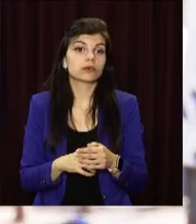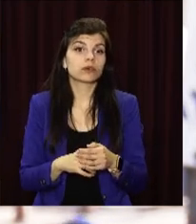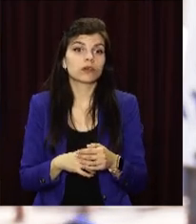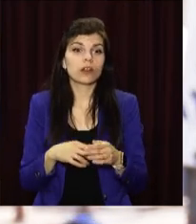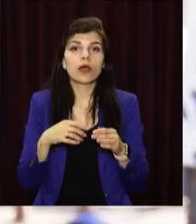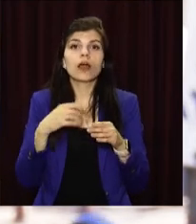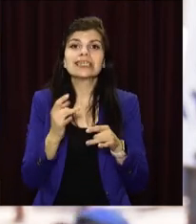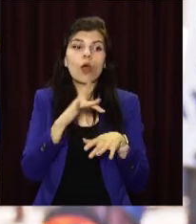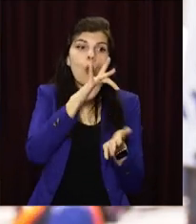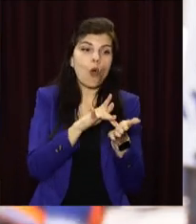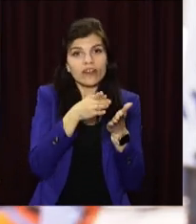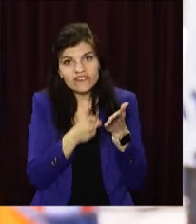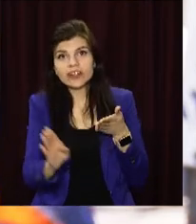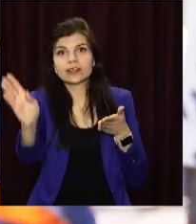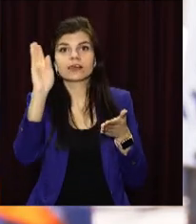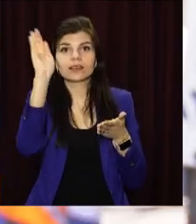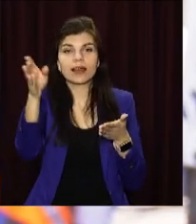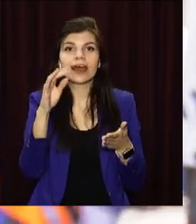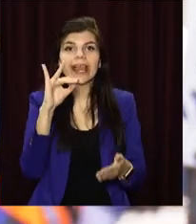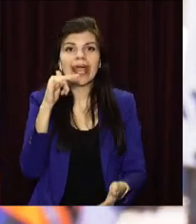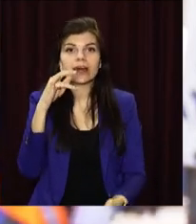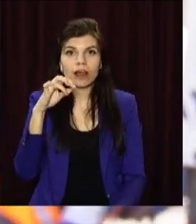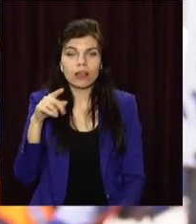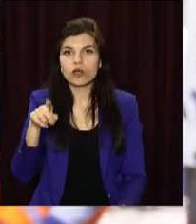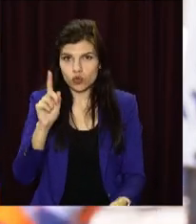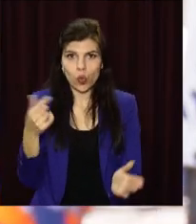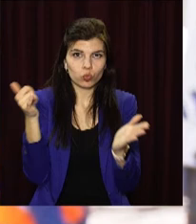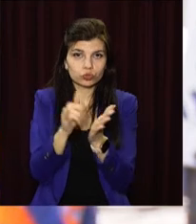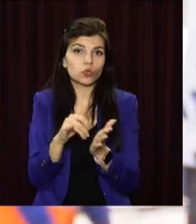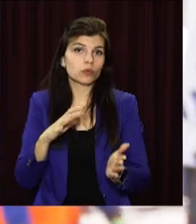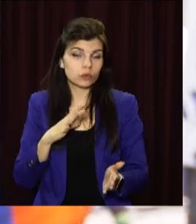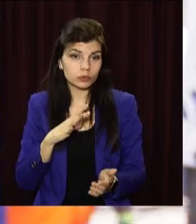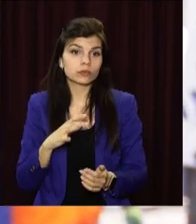выезд с города на Игрение, там тоже было установлено